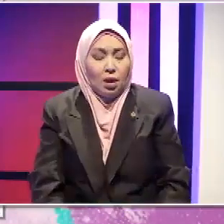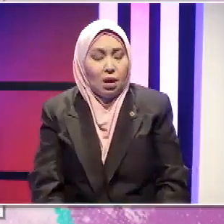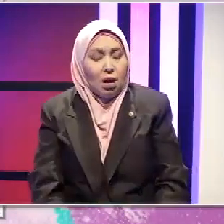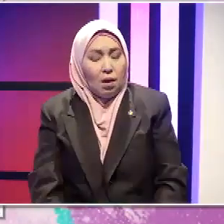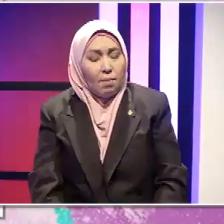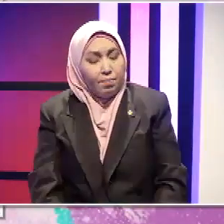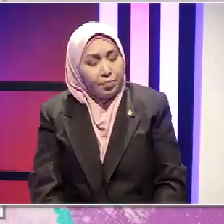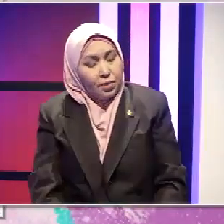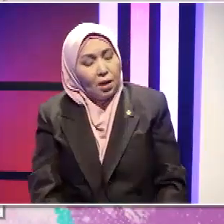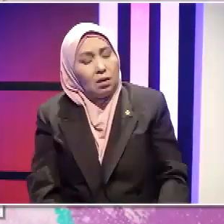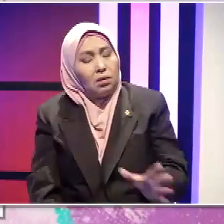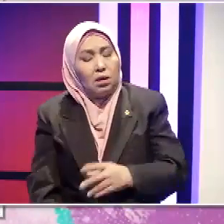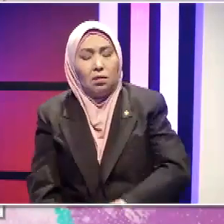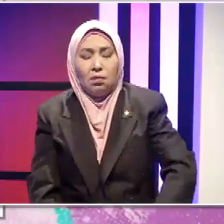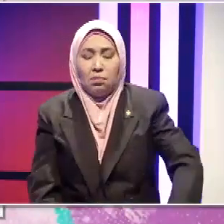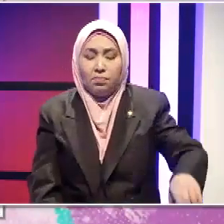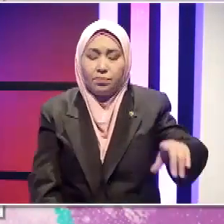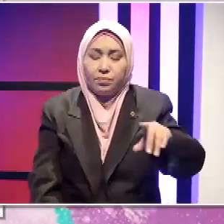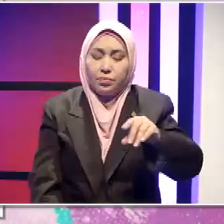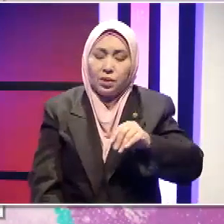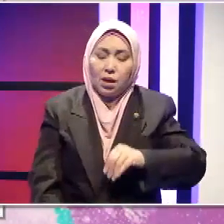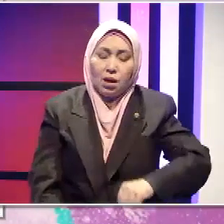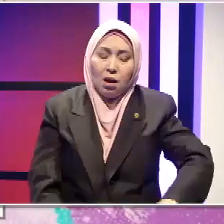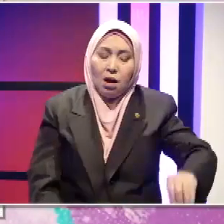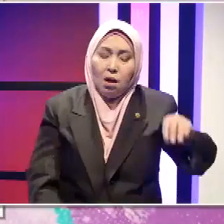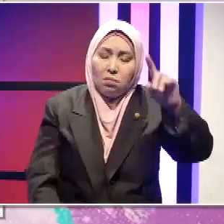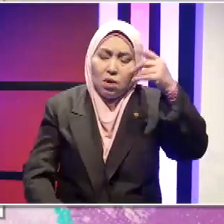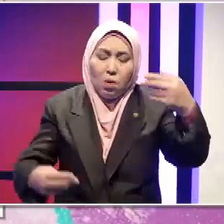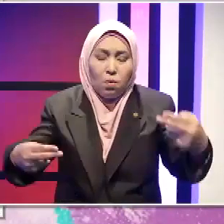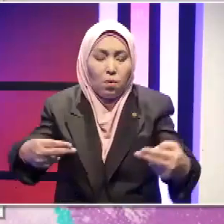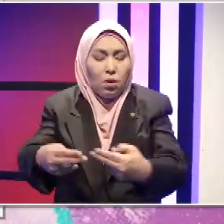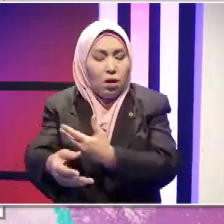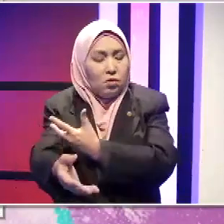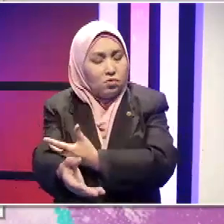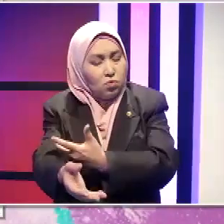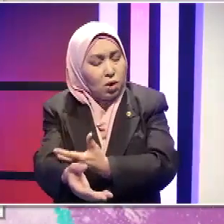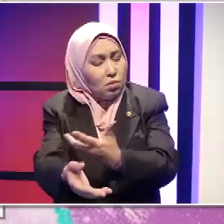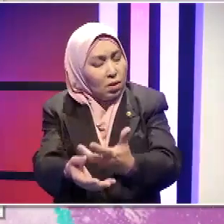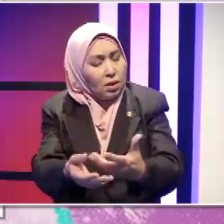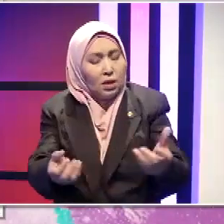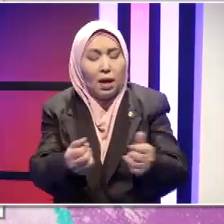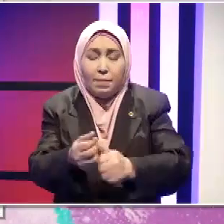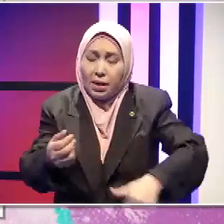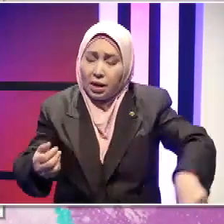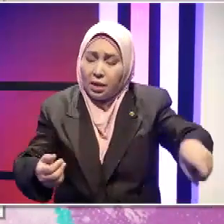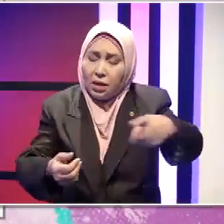Yo what's telolet Om sorry atuh hobby